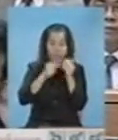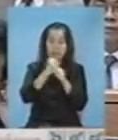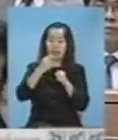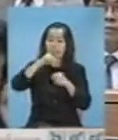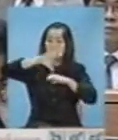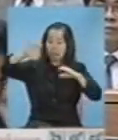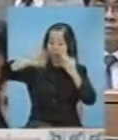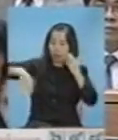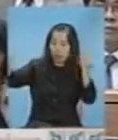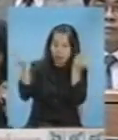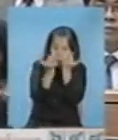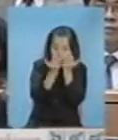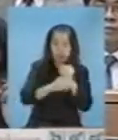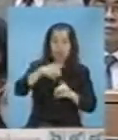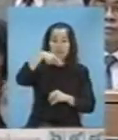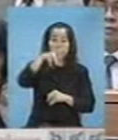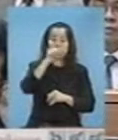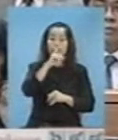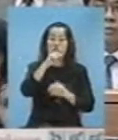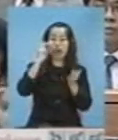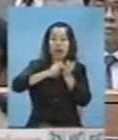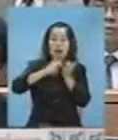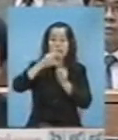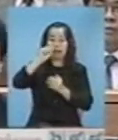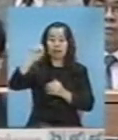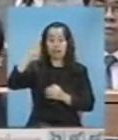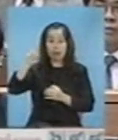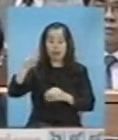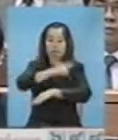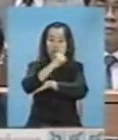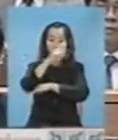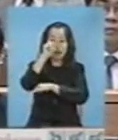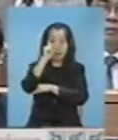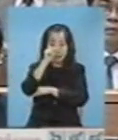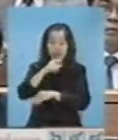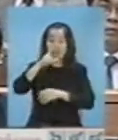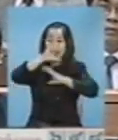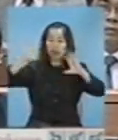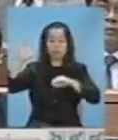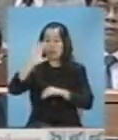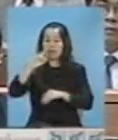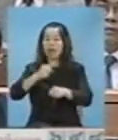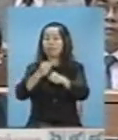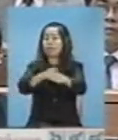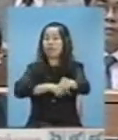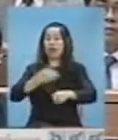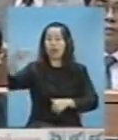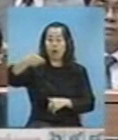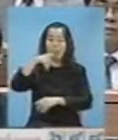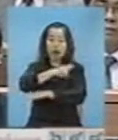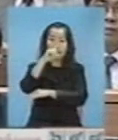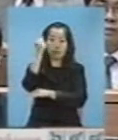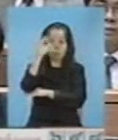หลังร่างเพื่อไทยบอกว่าการรับรองสสร.ให้ทำภายใน30วันรัฐบาลบอกว่าช้าไปขอ15